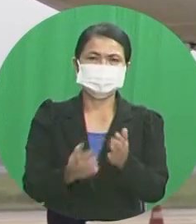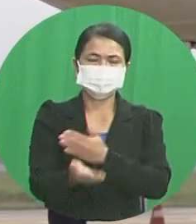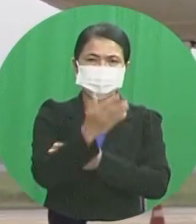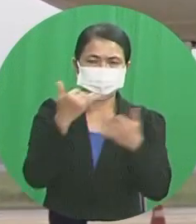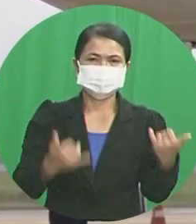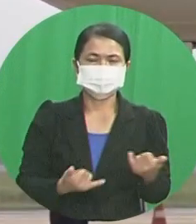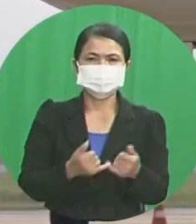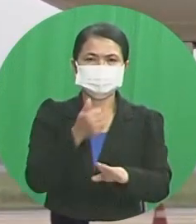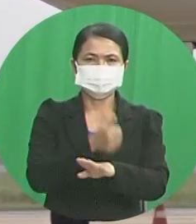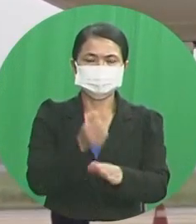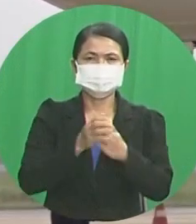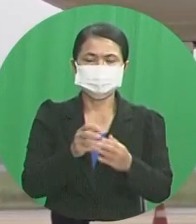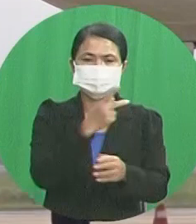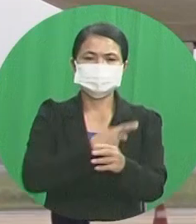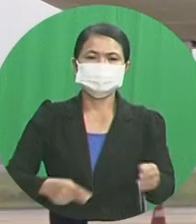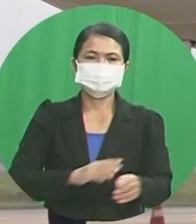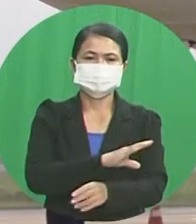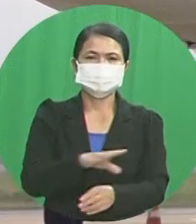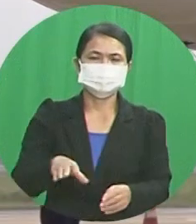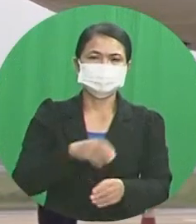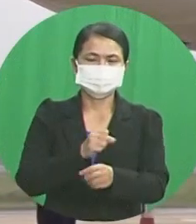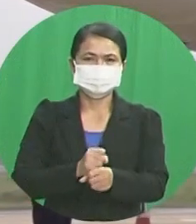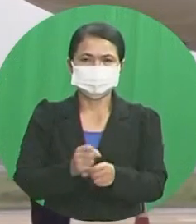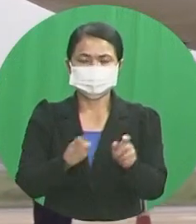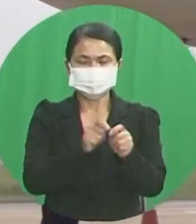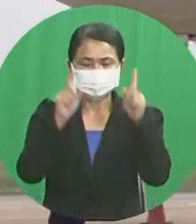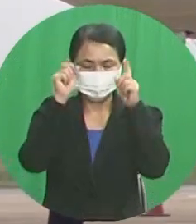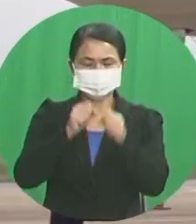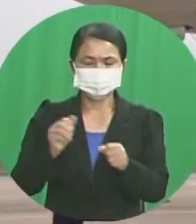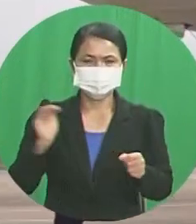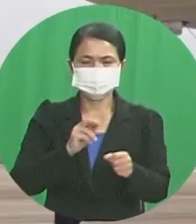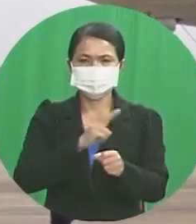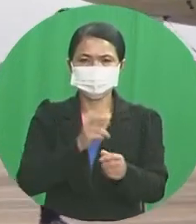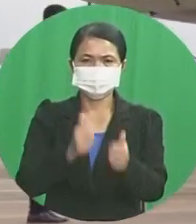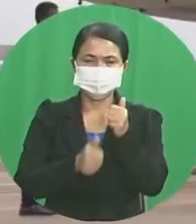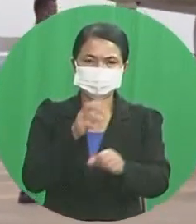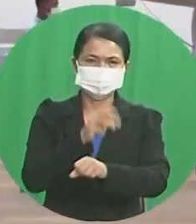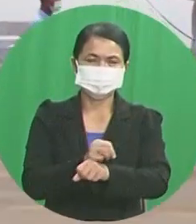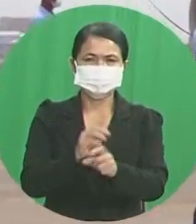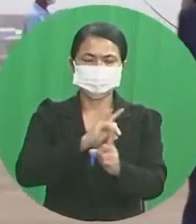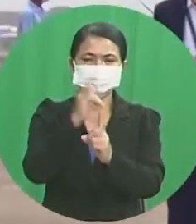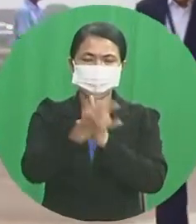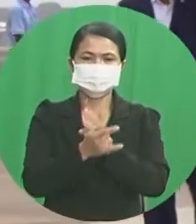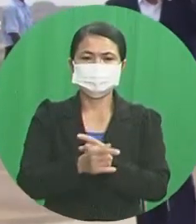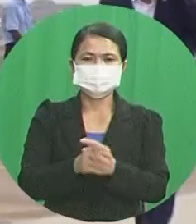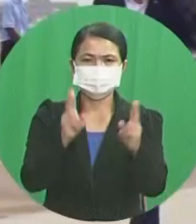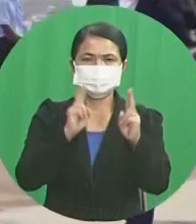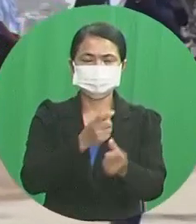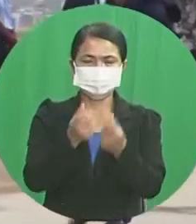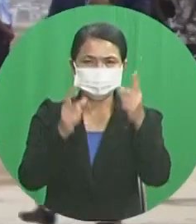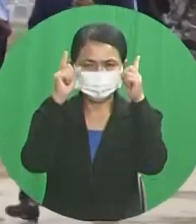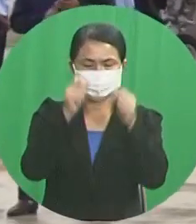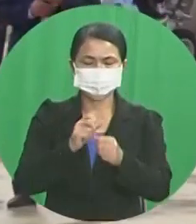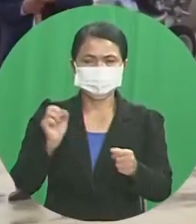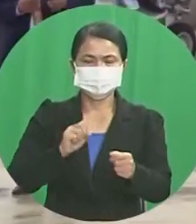នេះដែរថ្នាក់ដឹកនាំនៃព្រះរាជាណាចក្រកម្ពុជារួមមានឯកឧត្តមសាយសំអល់រដ្ឋមន្ត្រីក្រសួងបរិស្ថានអមដំណើរដោយឯកឧត្ត